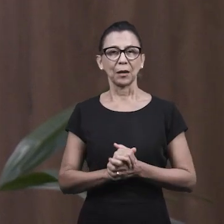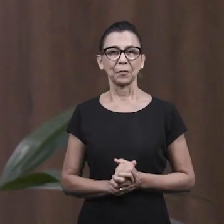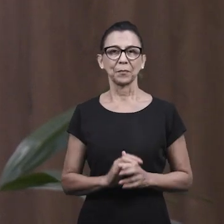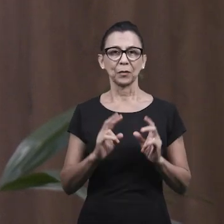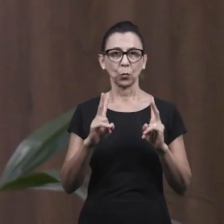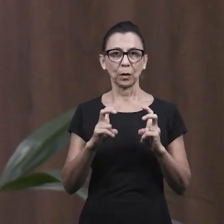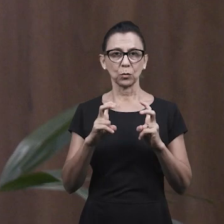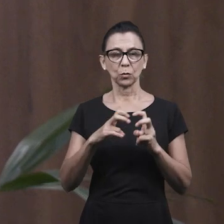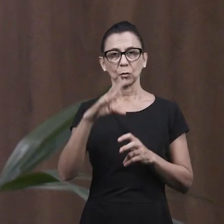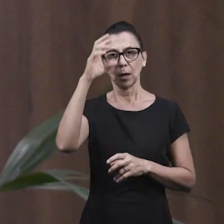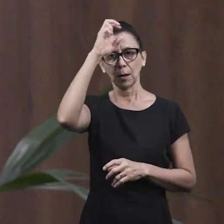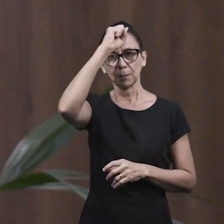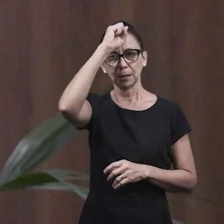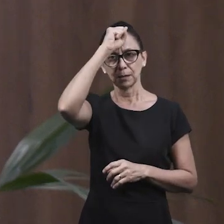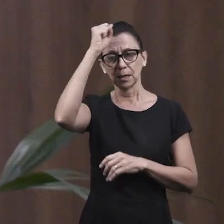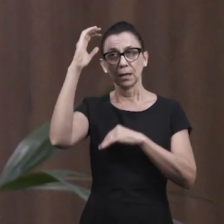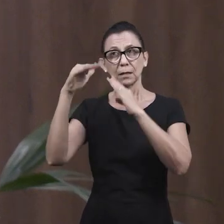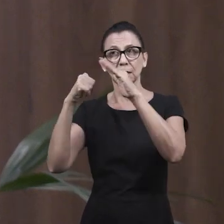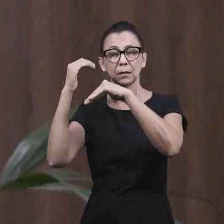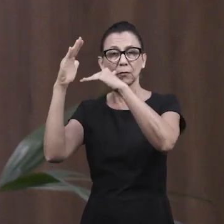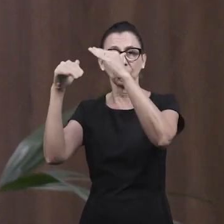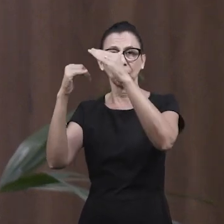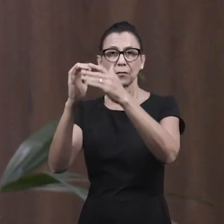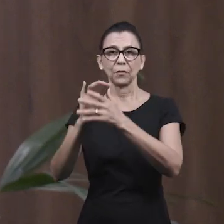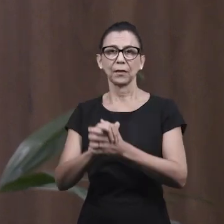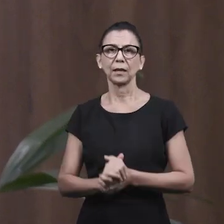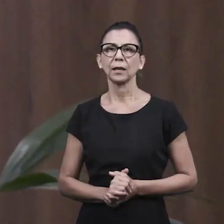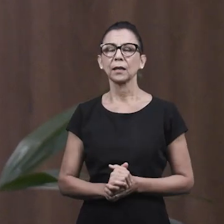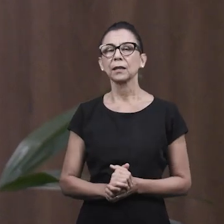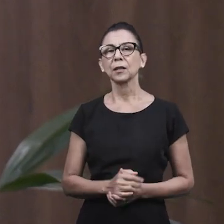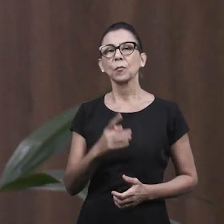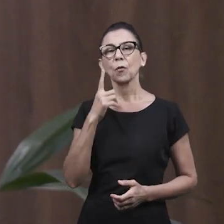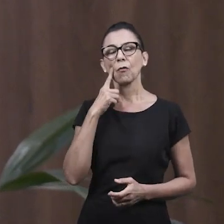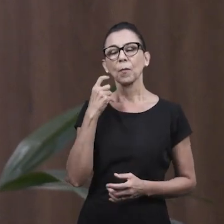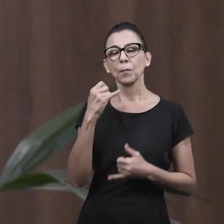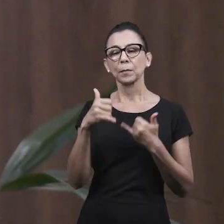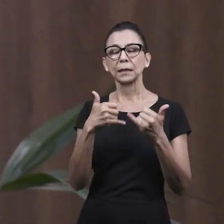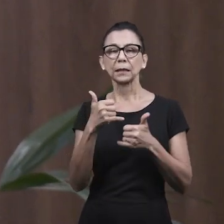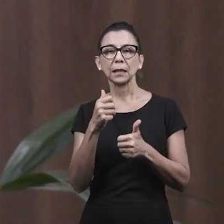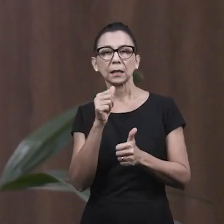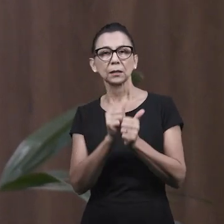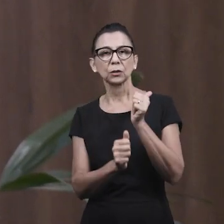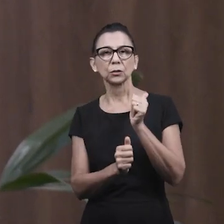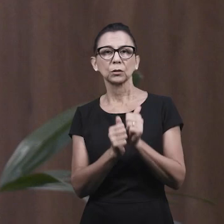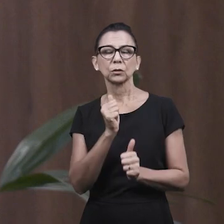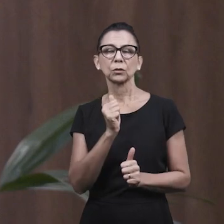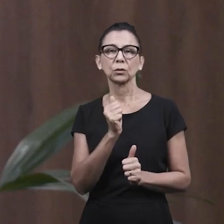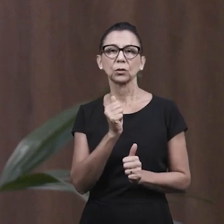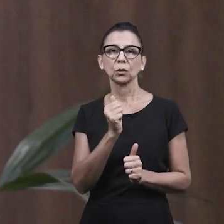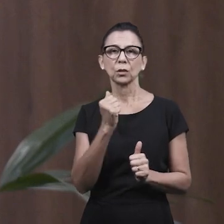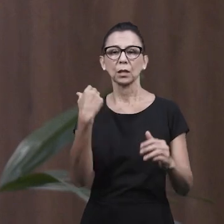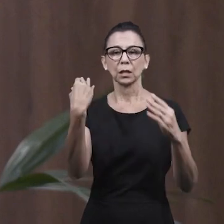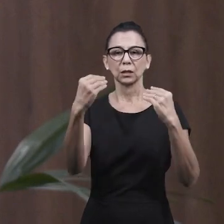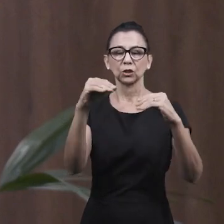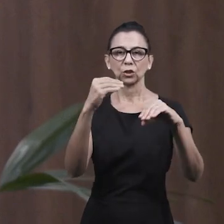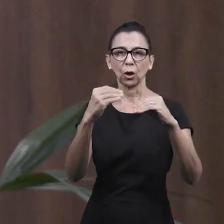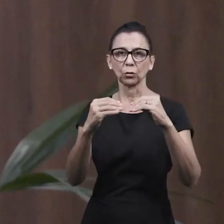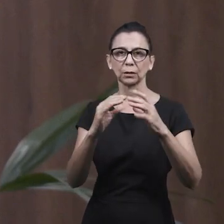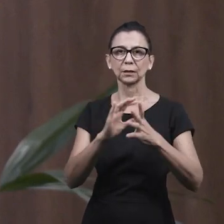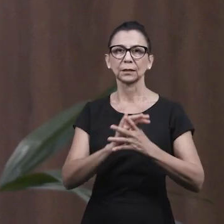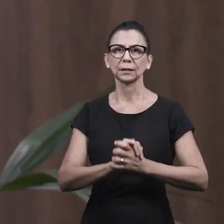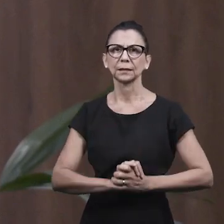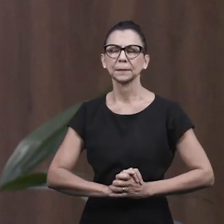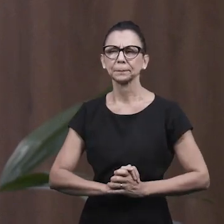l'apprentissage, développement et la contribution des jeux et sports. Et nous savons qu'une chose est